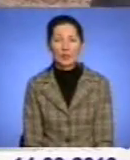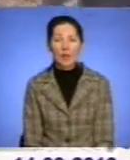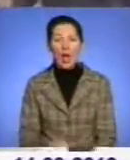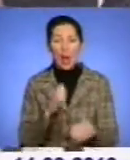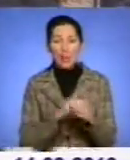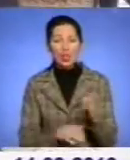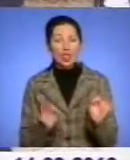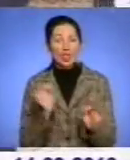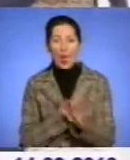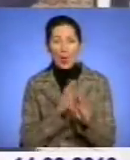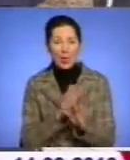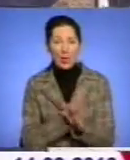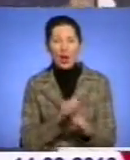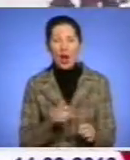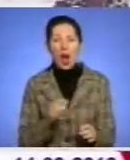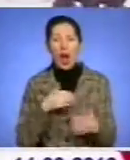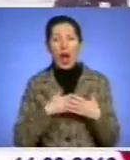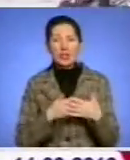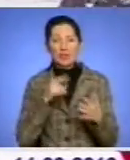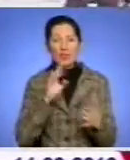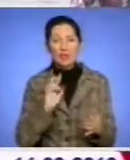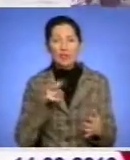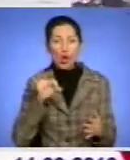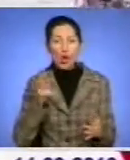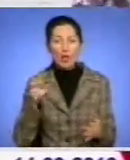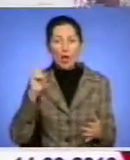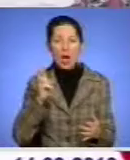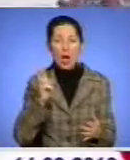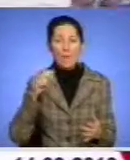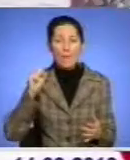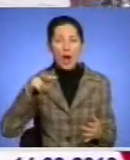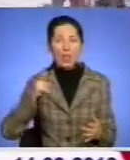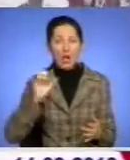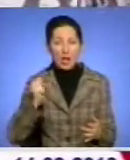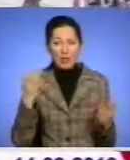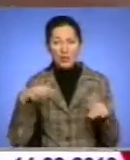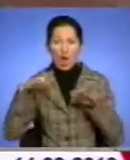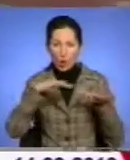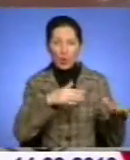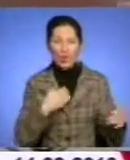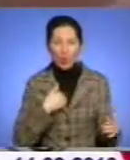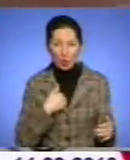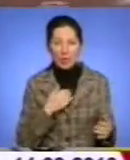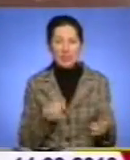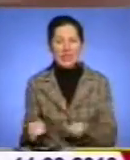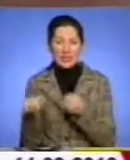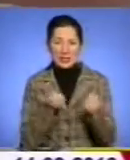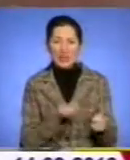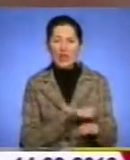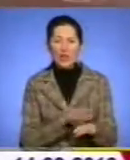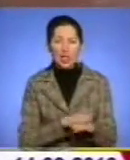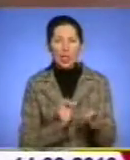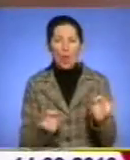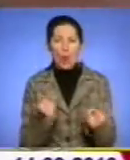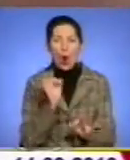Причина негоди – активний циклон з Балкан. У гідрометцентрі кажуть, він вже рухається до нас і несе складні погодні умови. Тернопіль готується